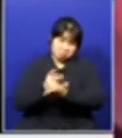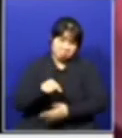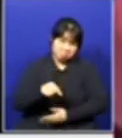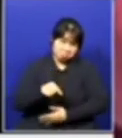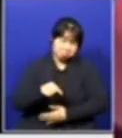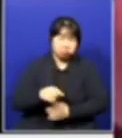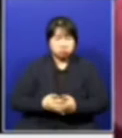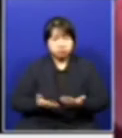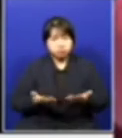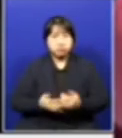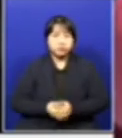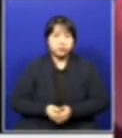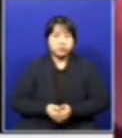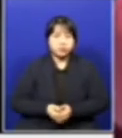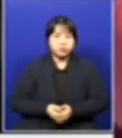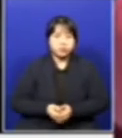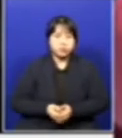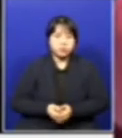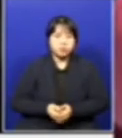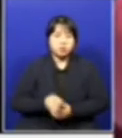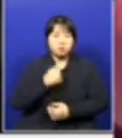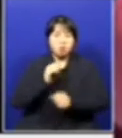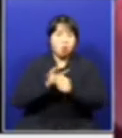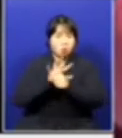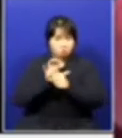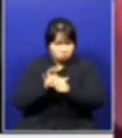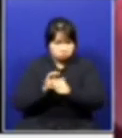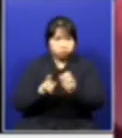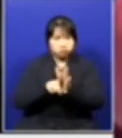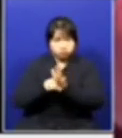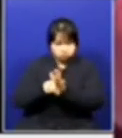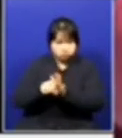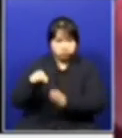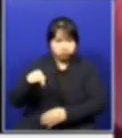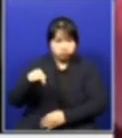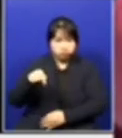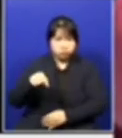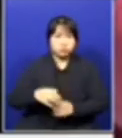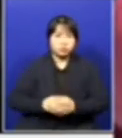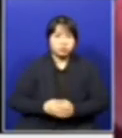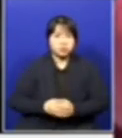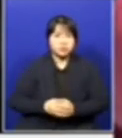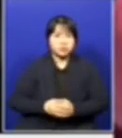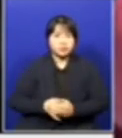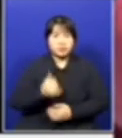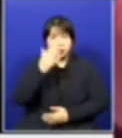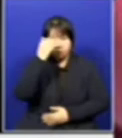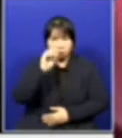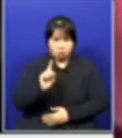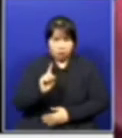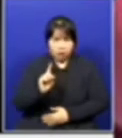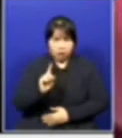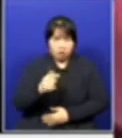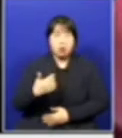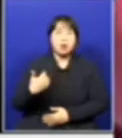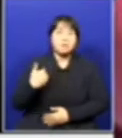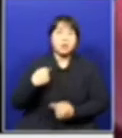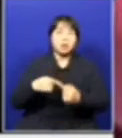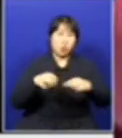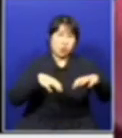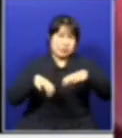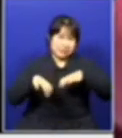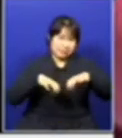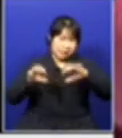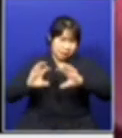โควิด-19นี่เชื้อโรคไวรัสโคโรนาเนี่ยเพราะว่าความบริหารผิดพล